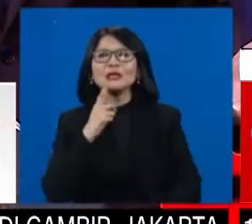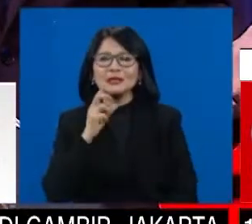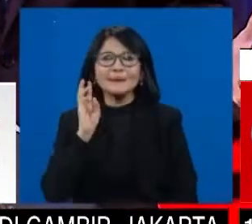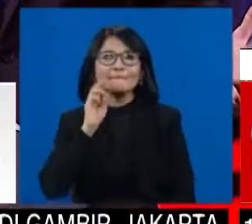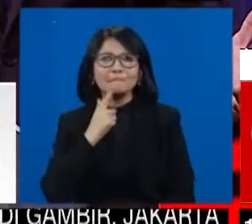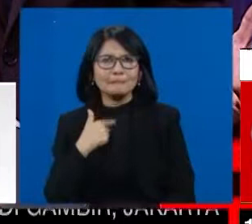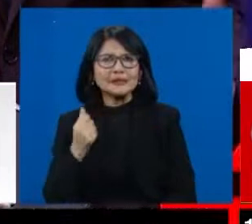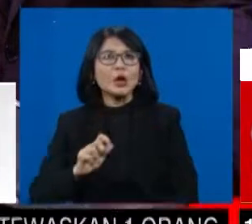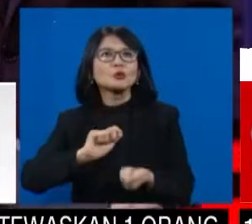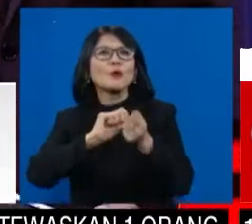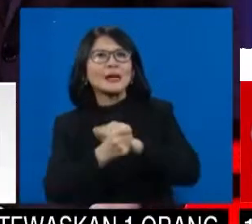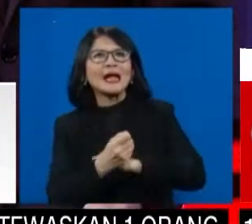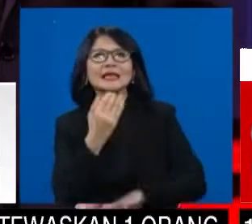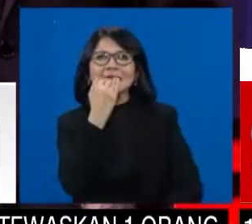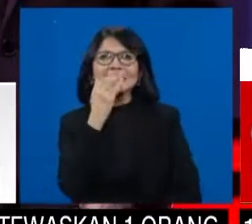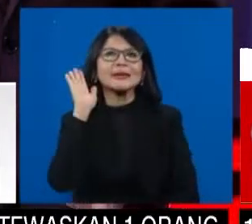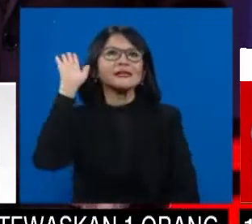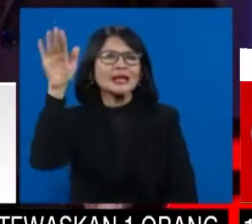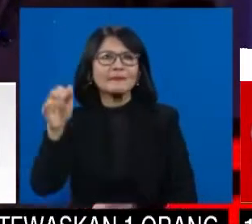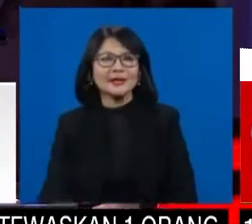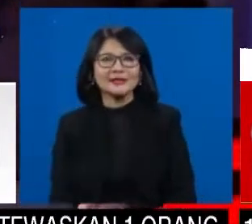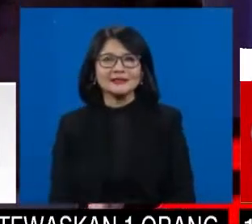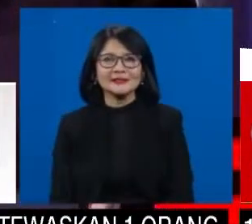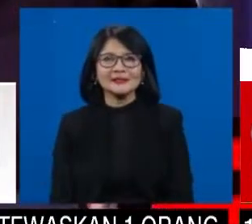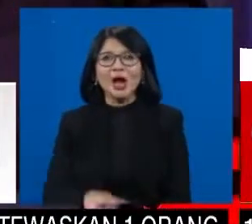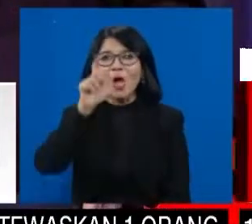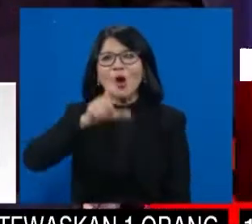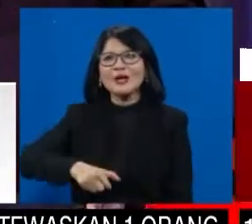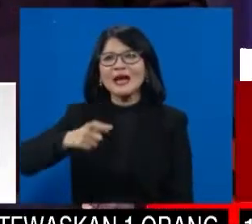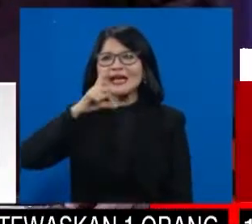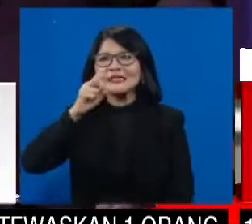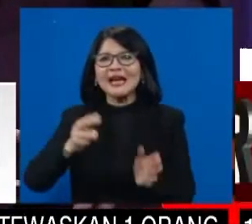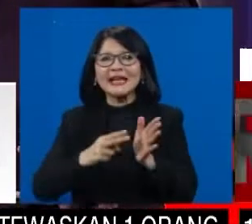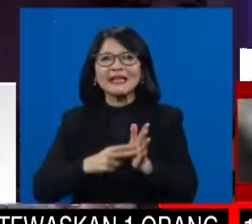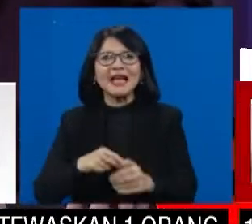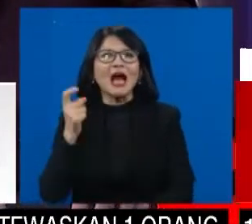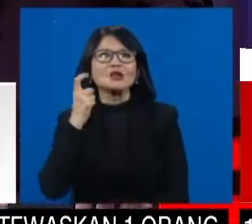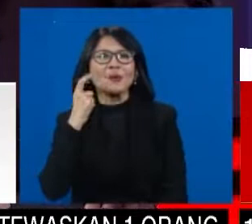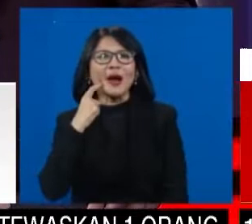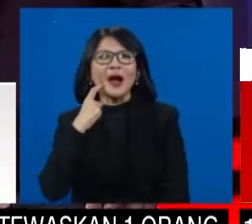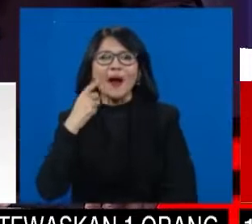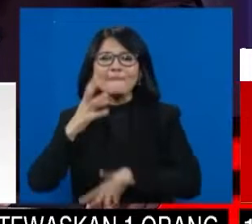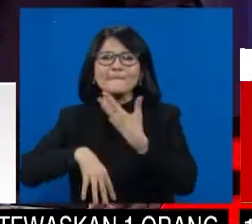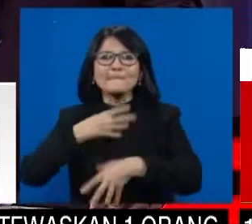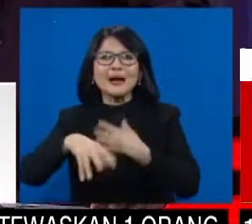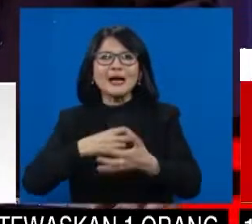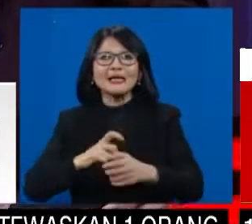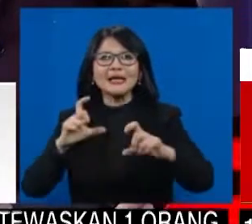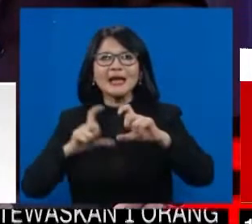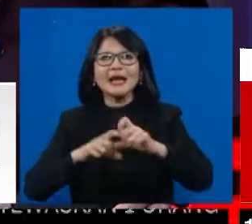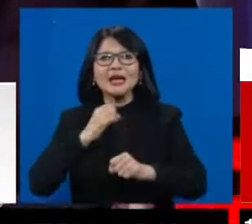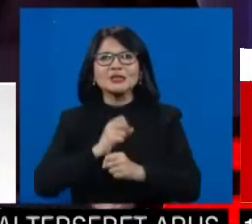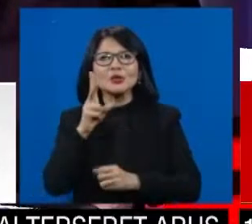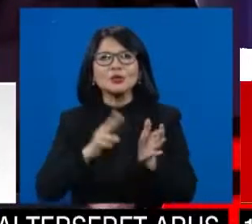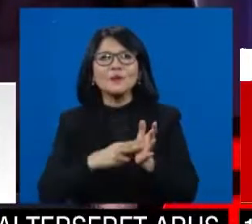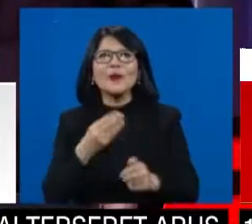depan menggantikan nasi. Koresponden Roni Satria mengajak Anda mencicipi ragam olahan sorghum sebagai superfood